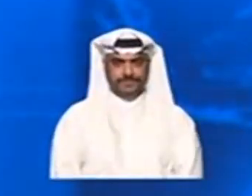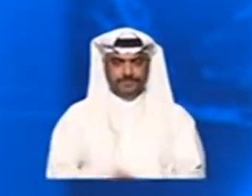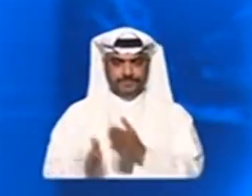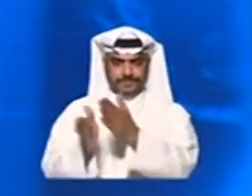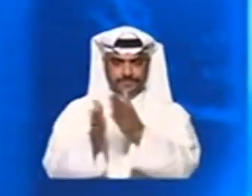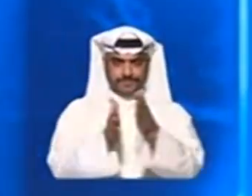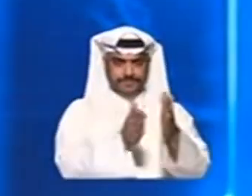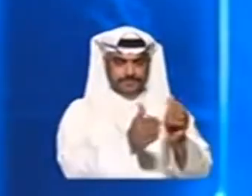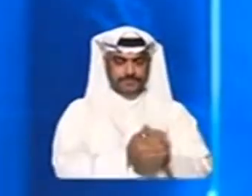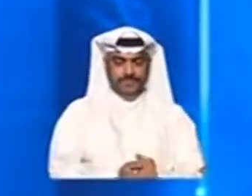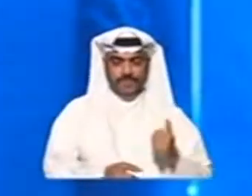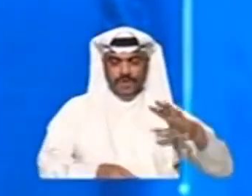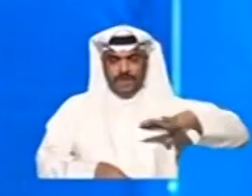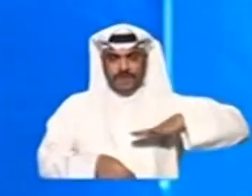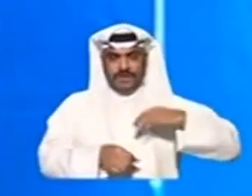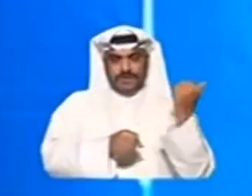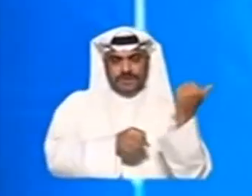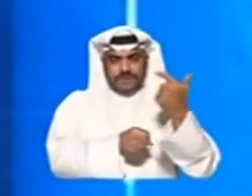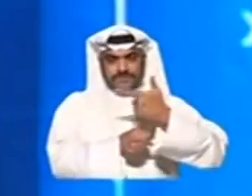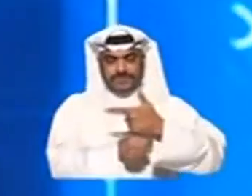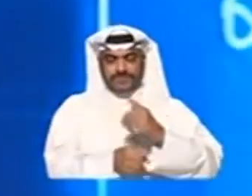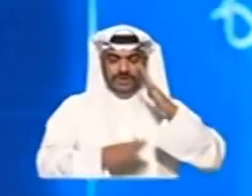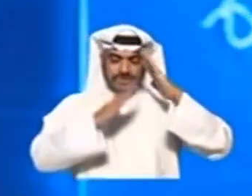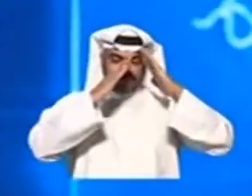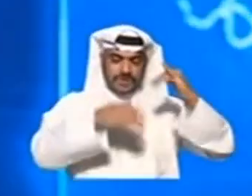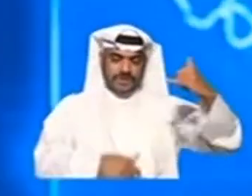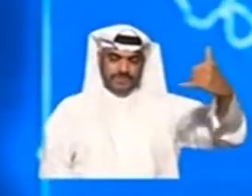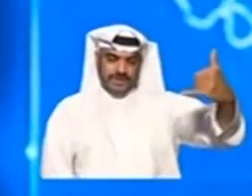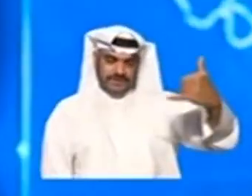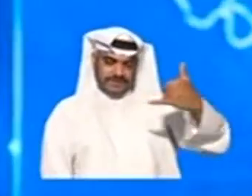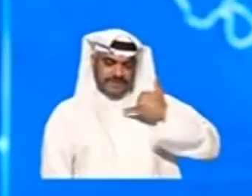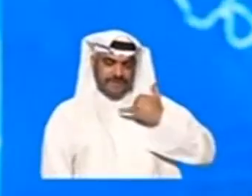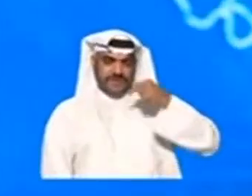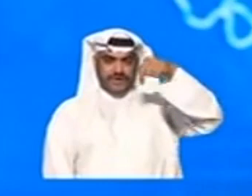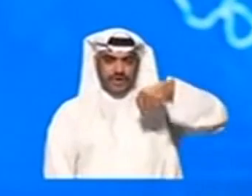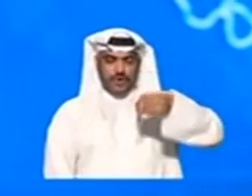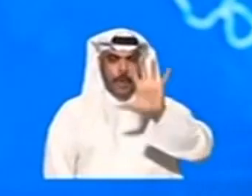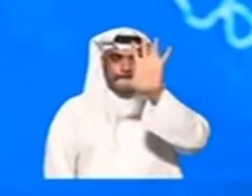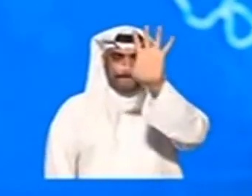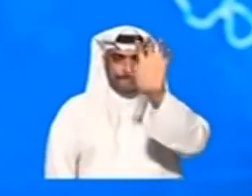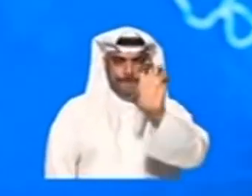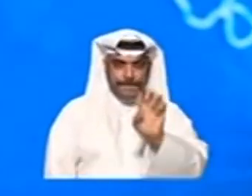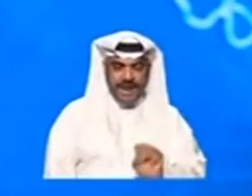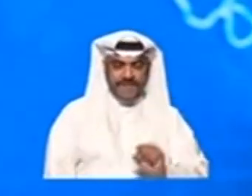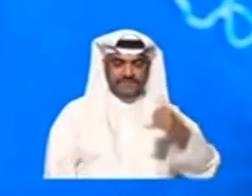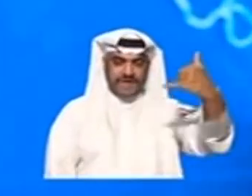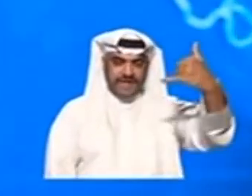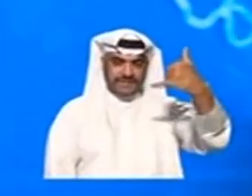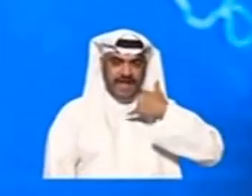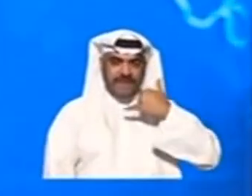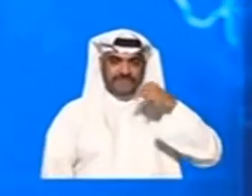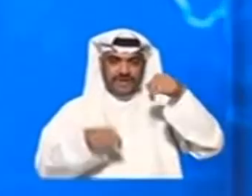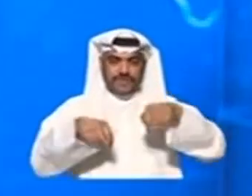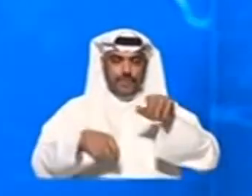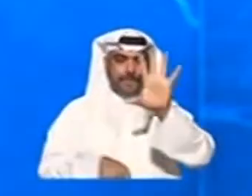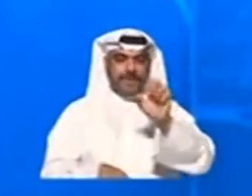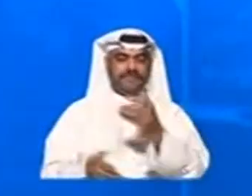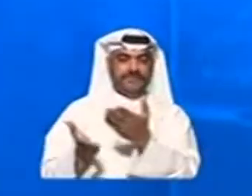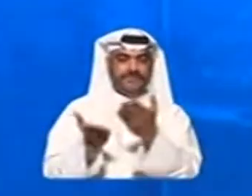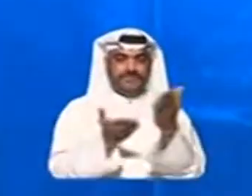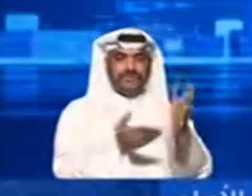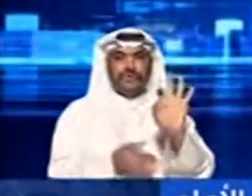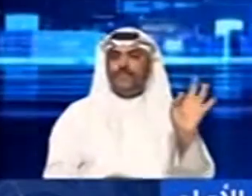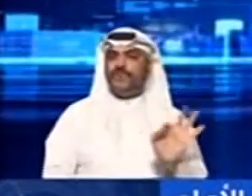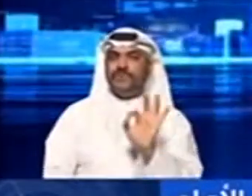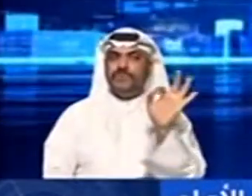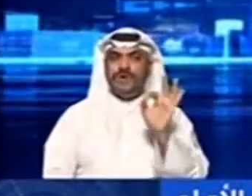تلقى سمو نائب الأمير وولي العهد الشيخ نواف الأحمد الجابر الصباح حفظه الله اتصالا هاتفيا مساء اليوم من